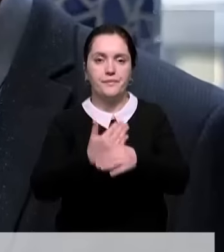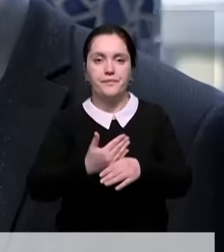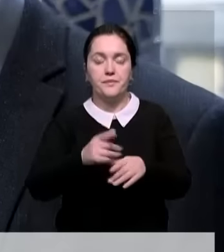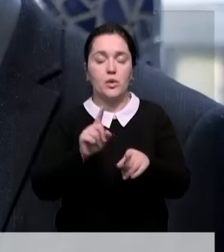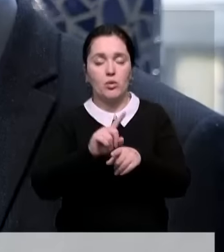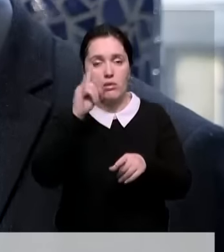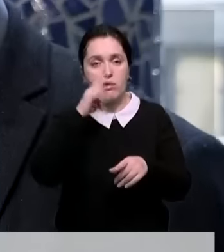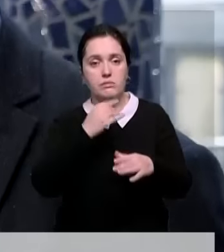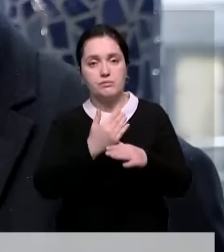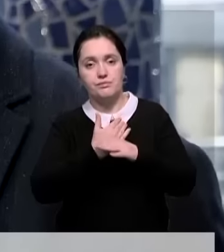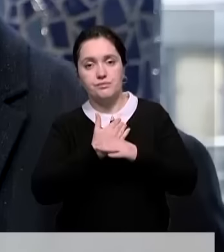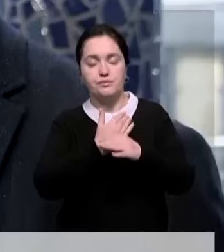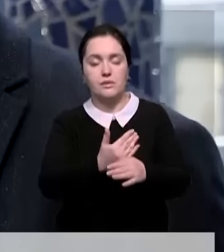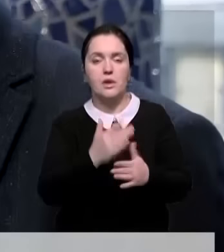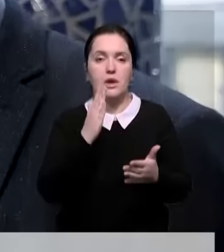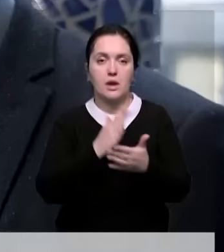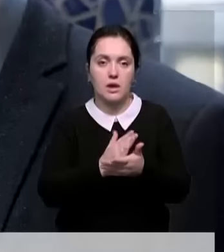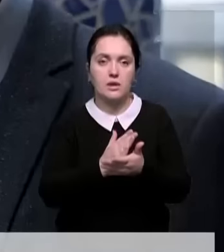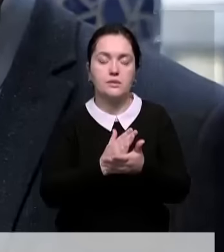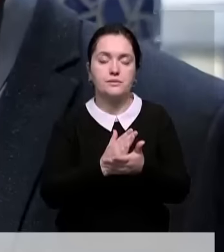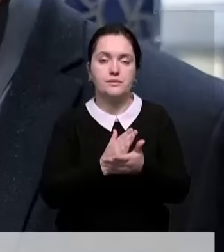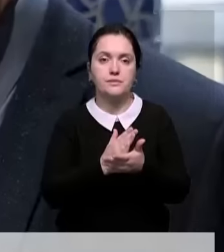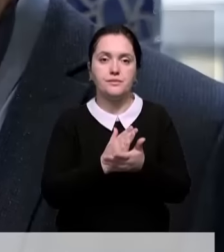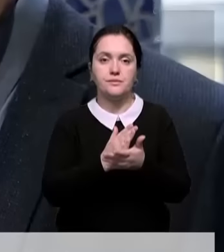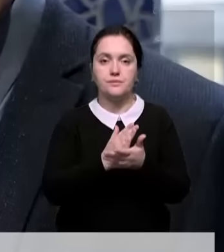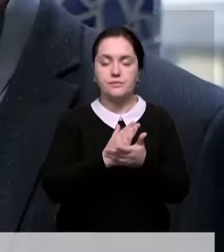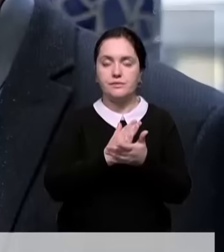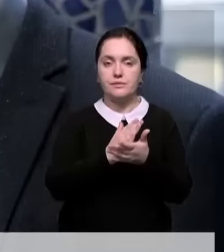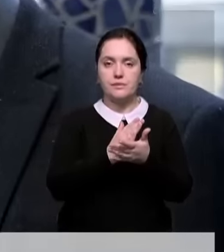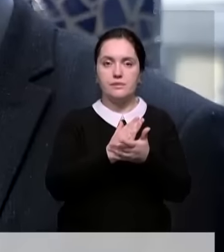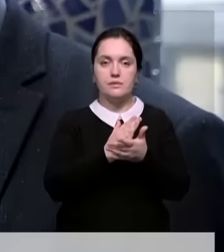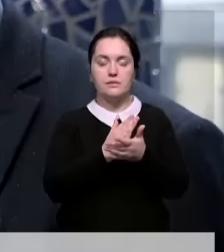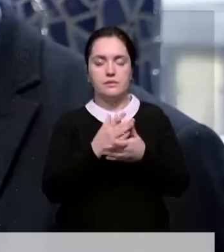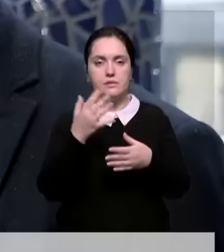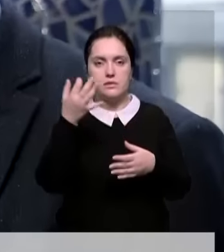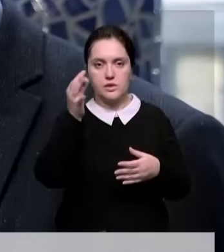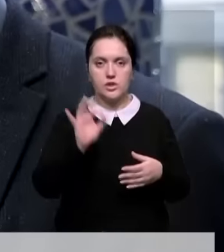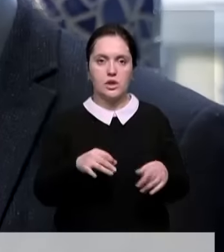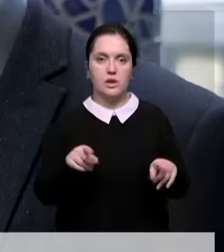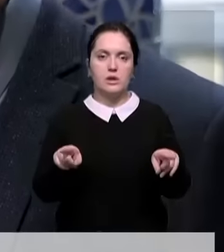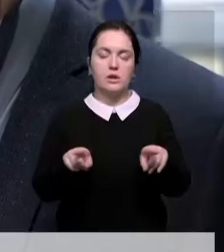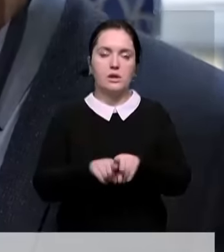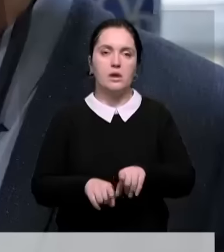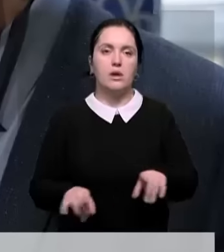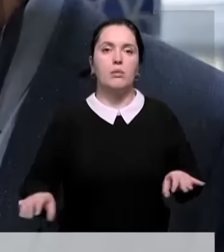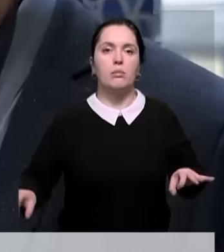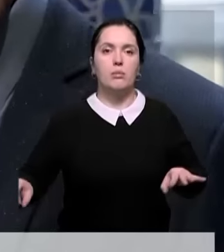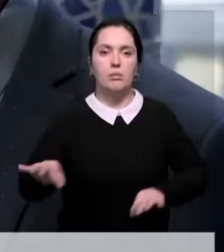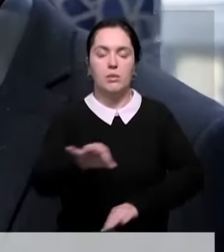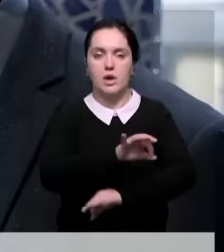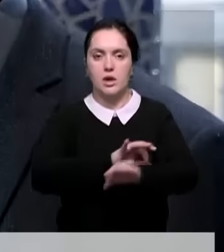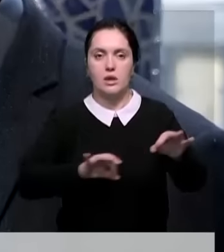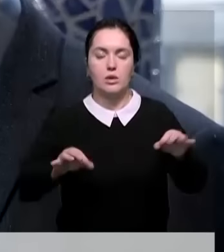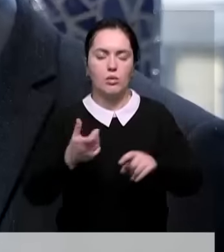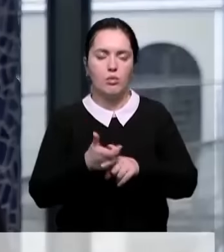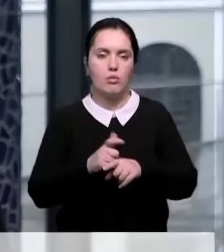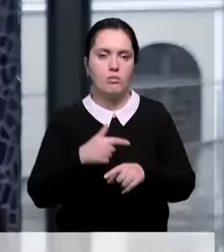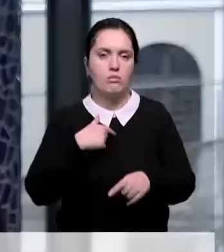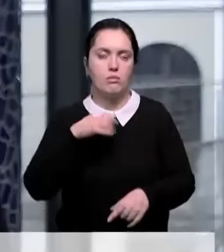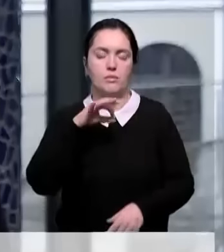стороны. Das значит, партнеры из Казахстана, они тоже финансируют часть таких проектов, что очень нам